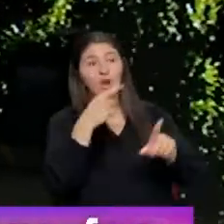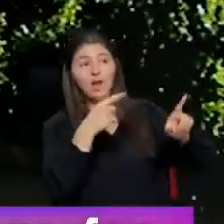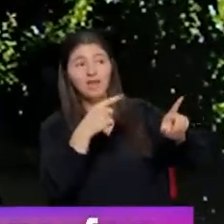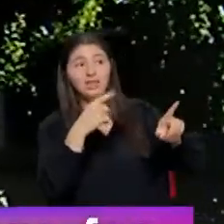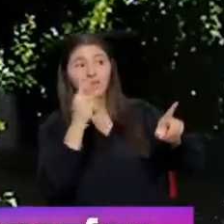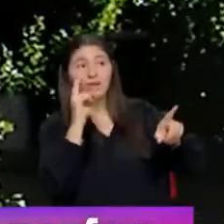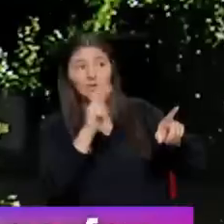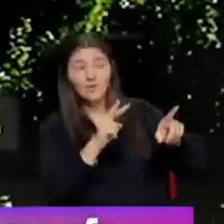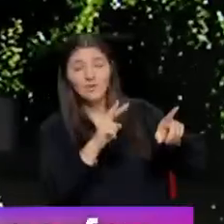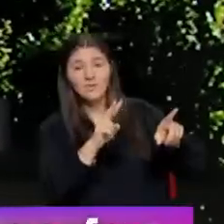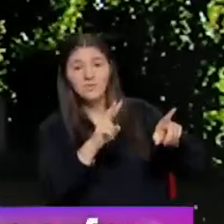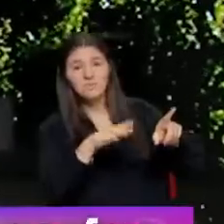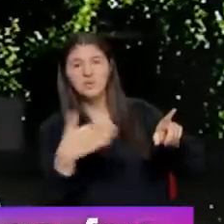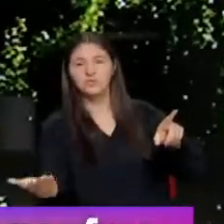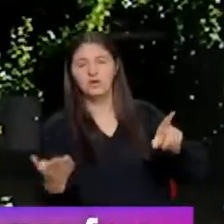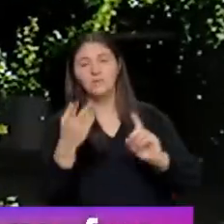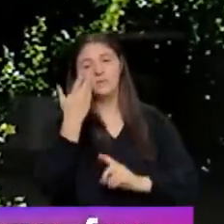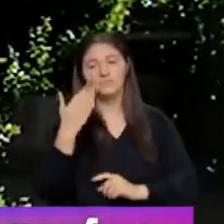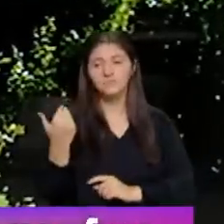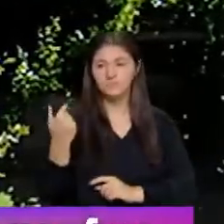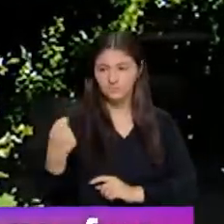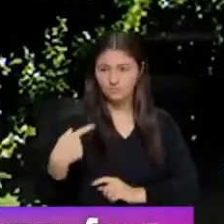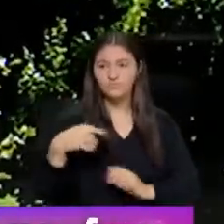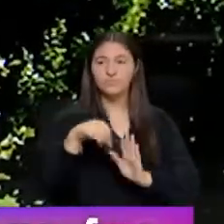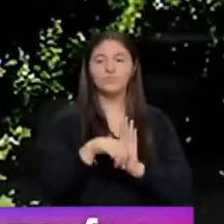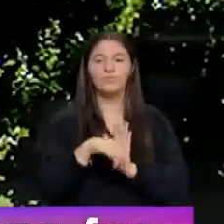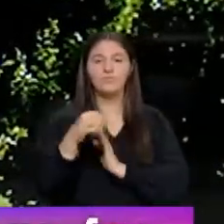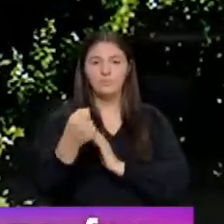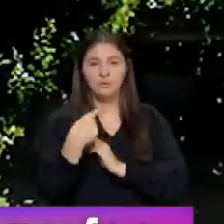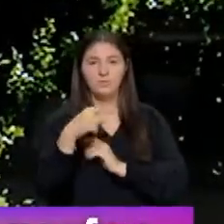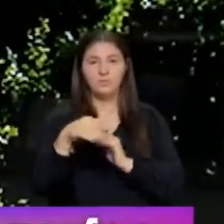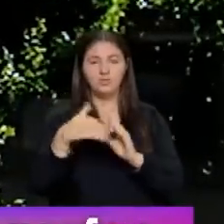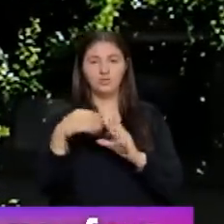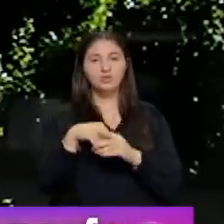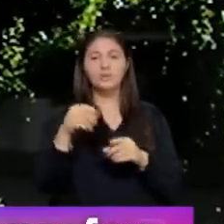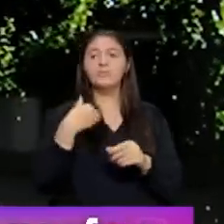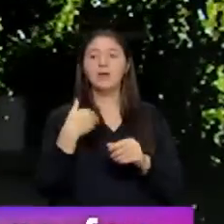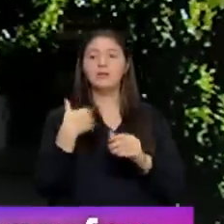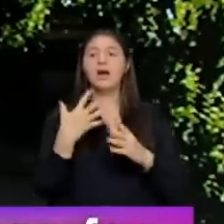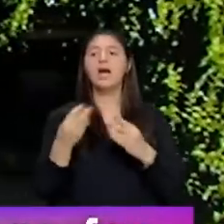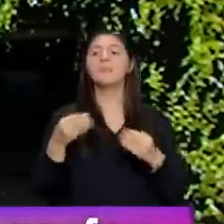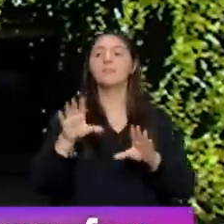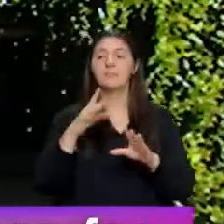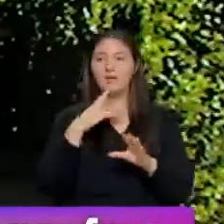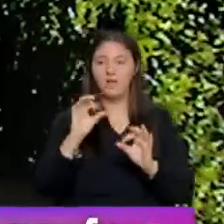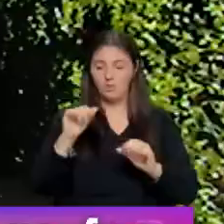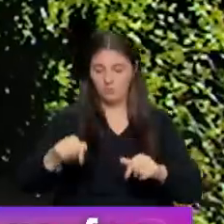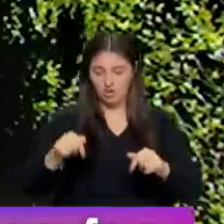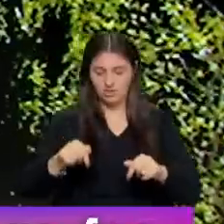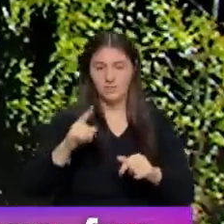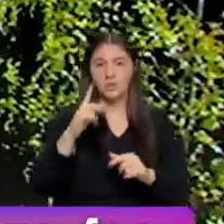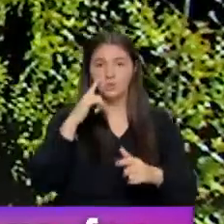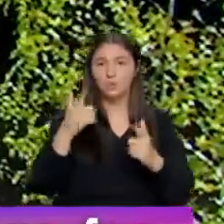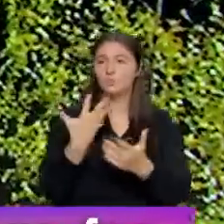tablonun daha ötesinde bakın bir izleyicimiz Instagram'dan gönderdi Bu mesajı ben de kaybetmeyeyim diye hemen burada